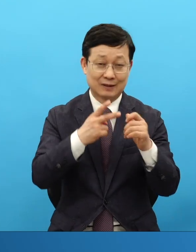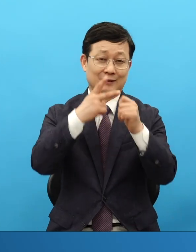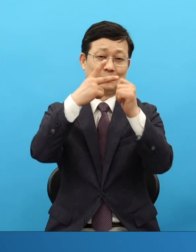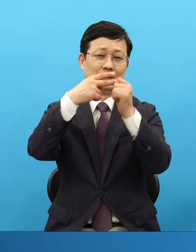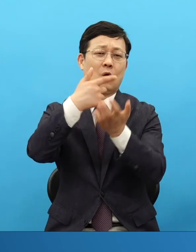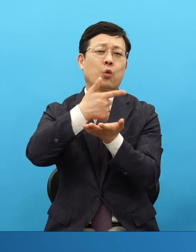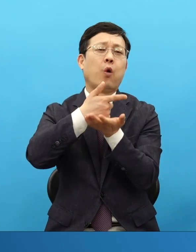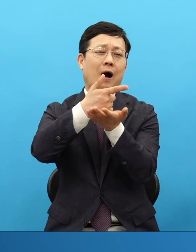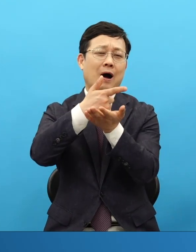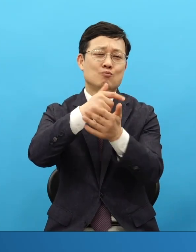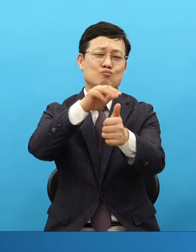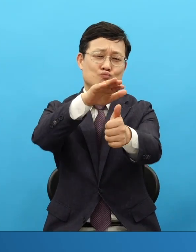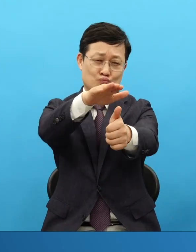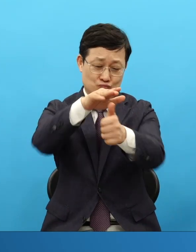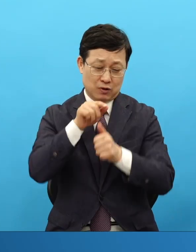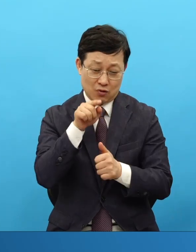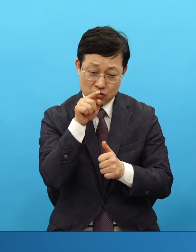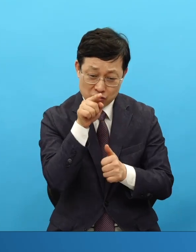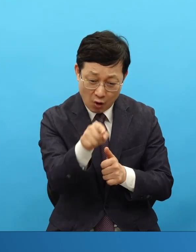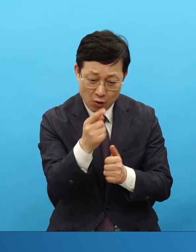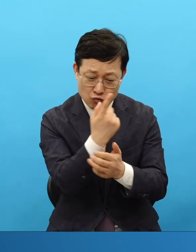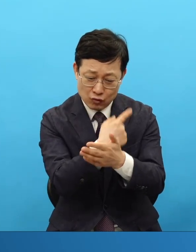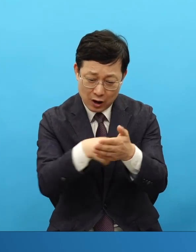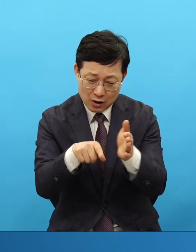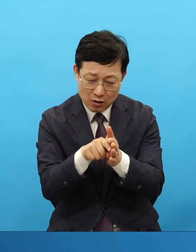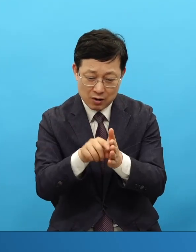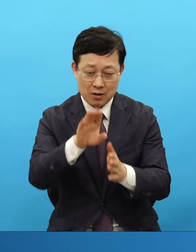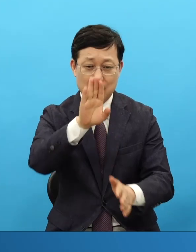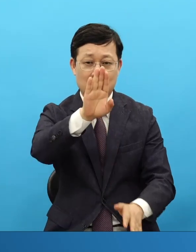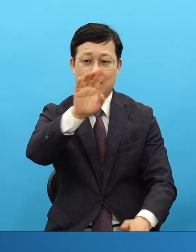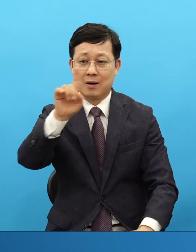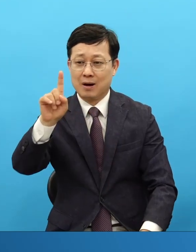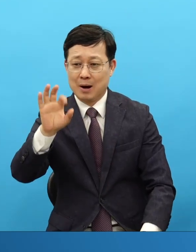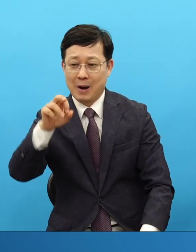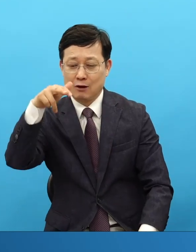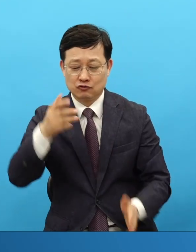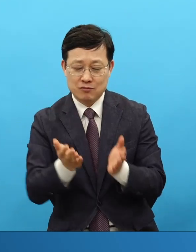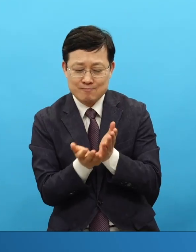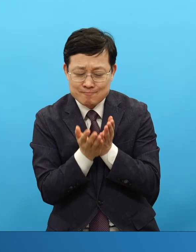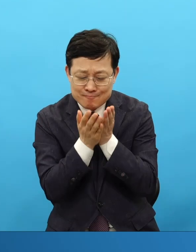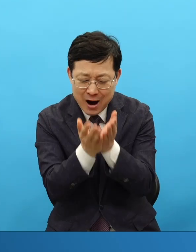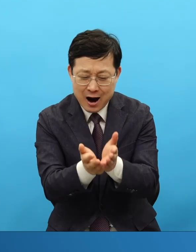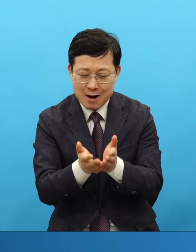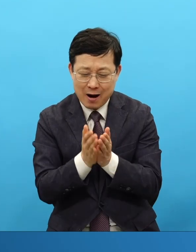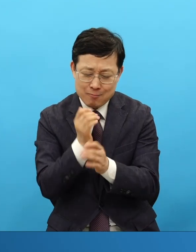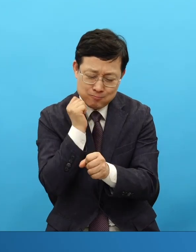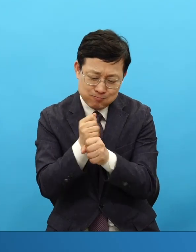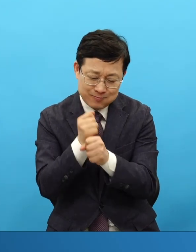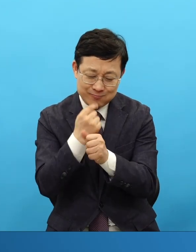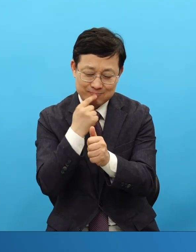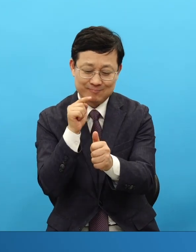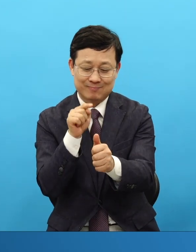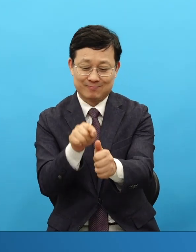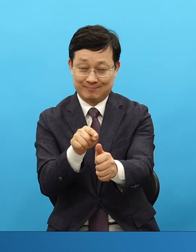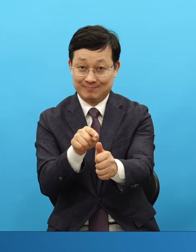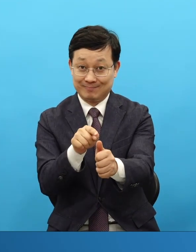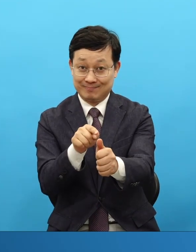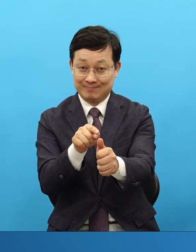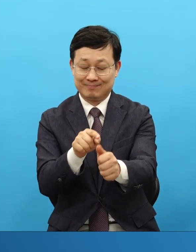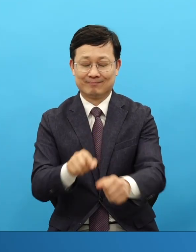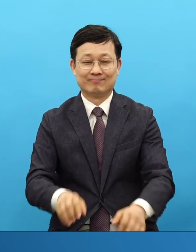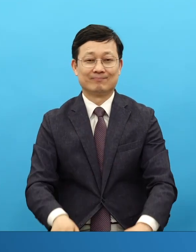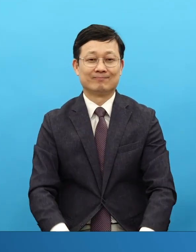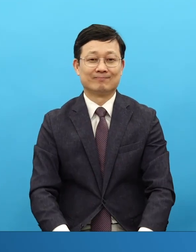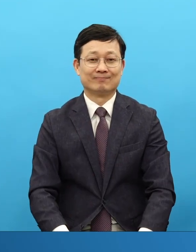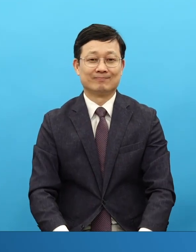세워서 너를 위하여 방주를 만들어라. That is why God raised Noah and told him, build yourself an ark. 사실은 우리가 하나님의 일을